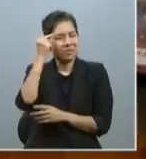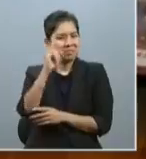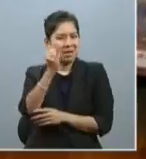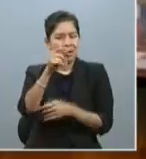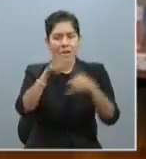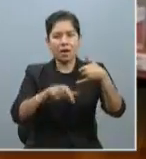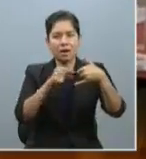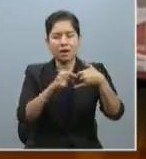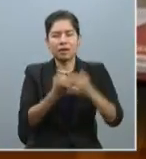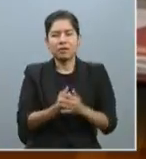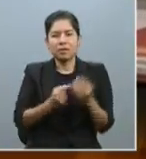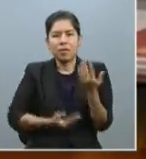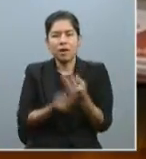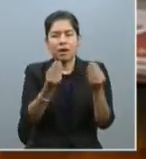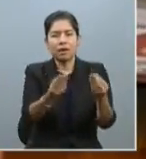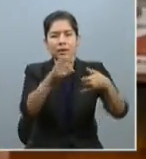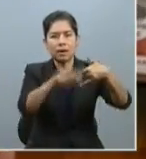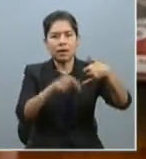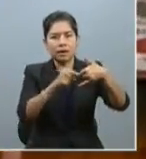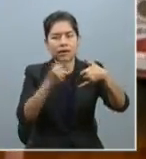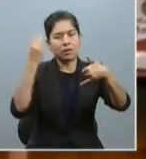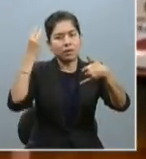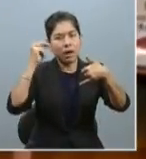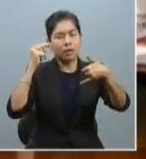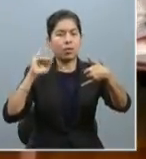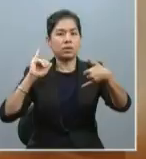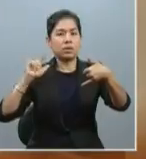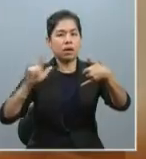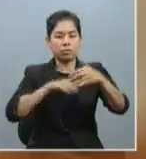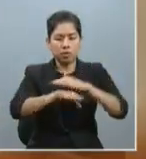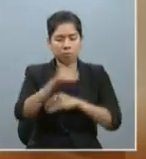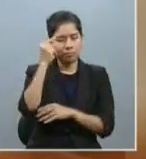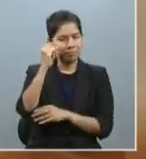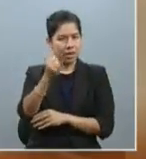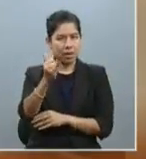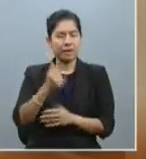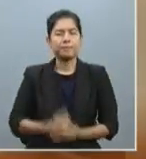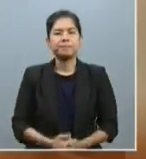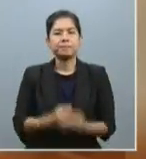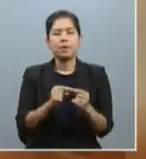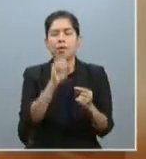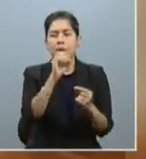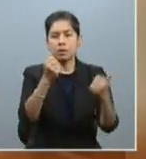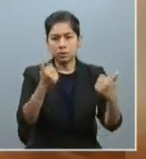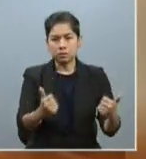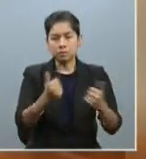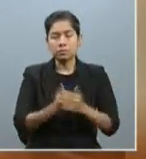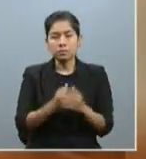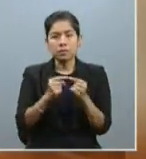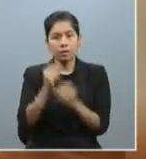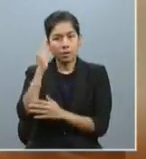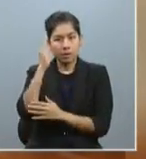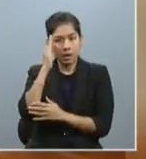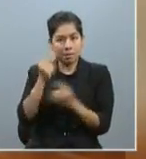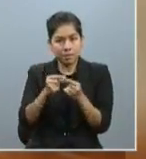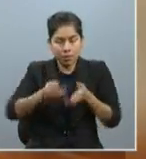ณ์หลีภัยหรือไม่ครับผู้บัญชาการฐานบกพลเอกเฉลิมชัยสิทธิศาสตร์ท่านบอกว่ารับทราบข้อมูลด้านการข่าวว่าพบเส้นทางการหลบหนีของน